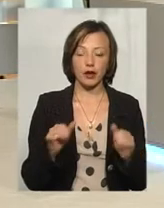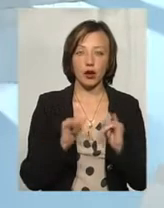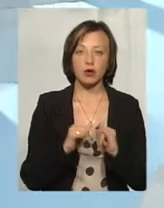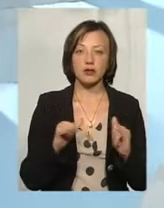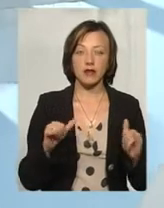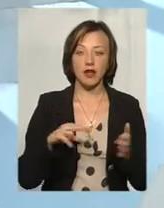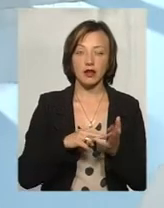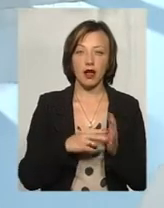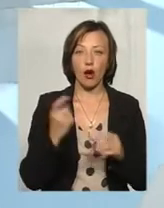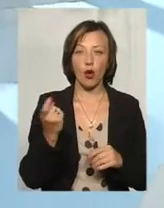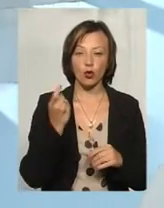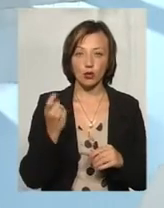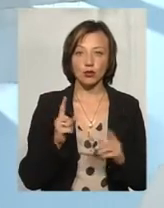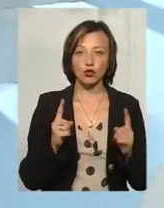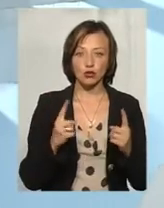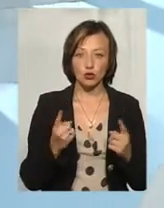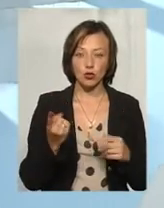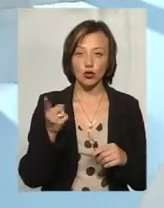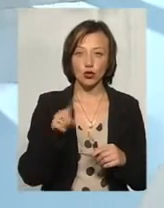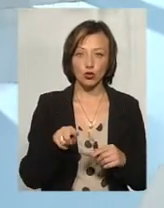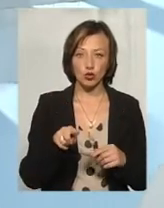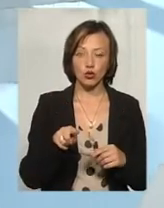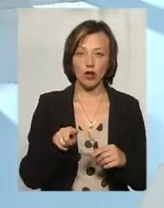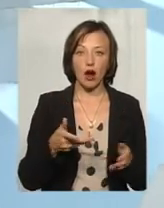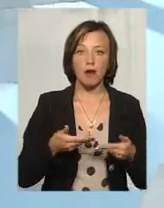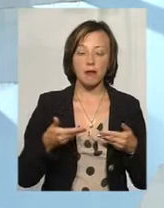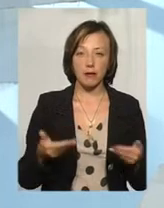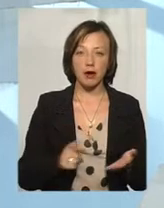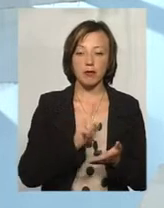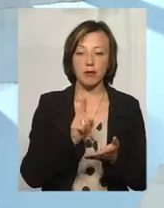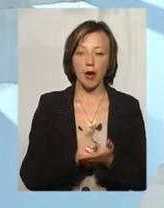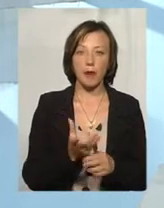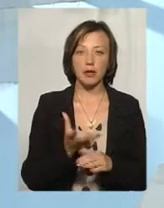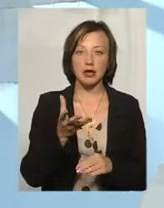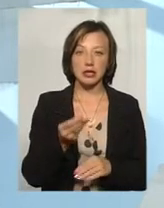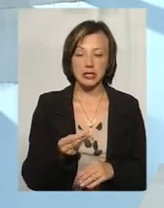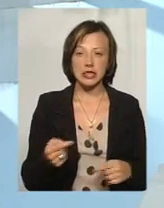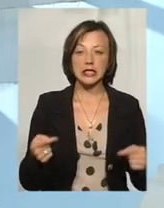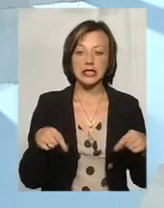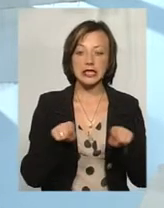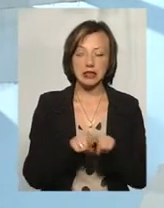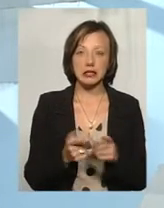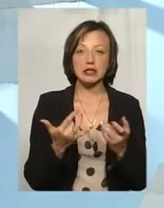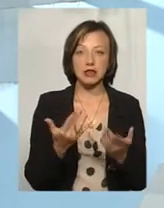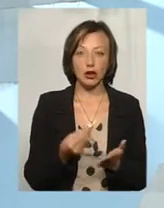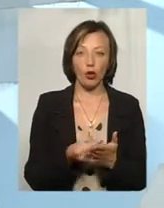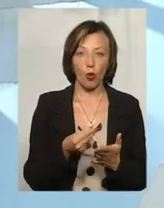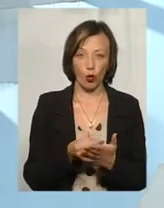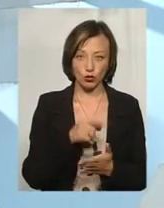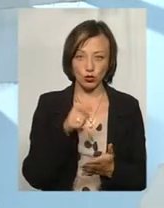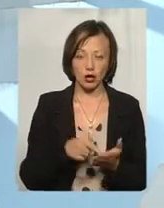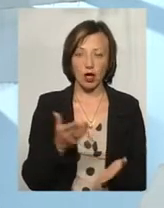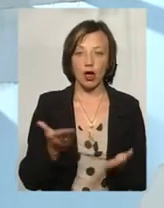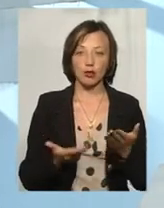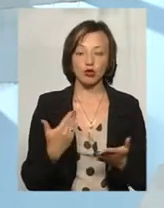розвивати економіку. Чому? Тому що ми маємо платити стільки, скільки воно коштує. І